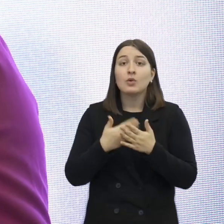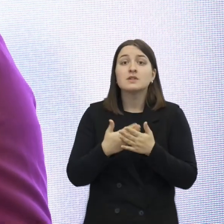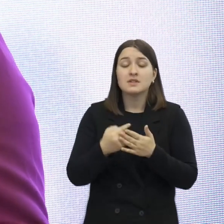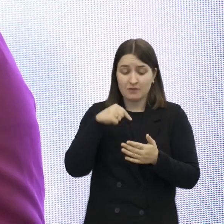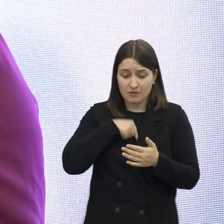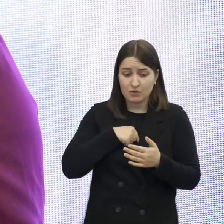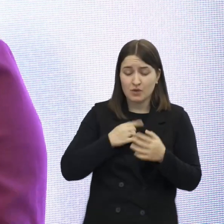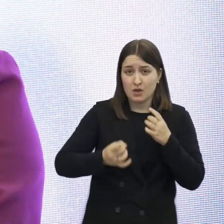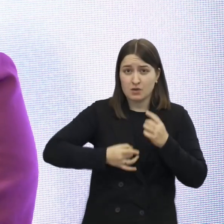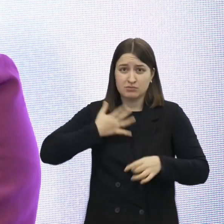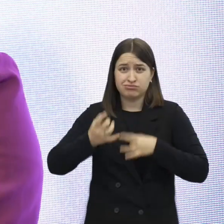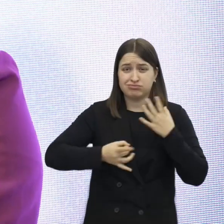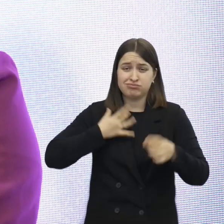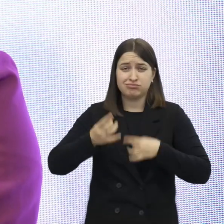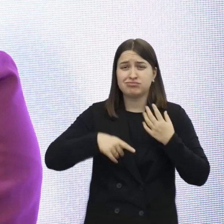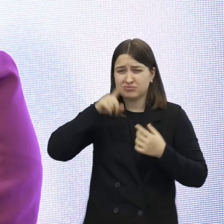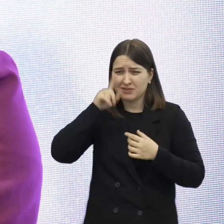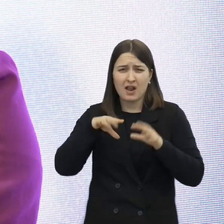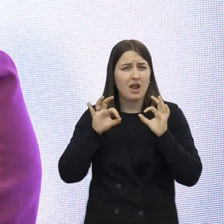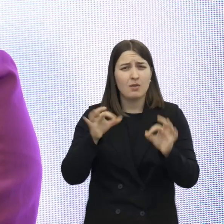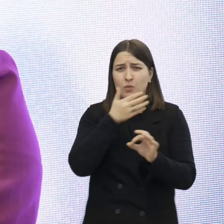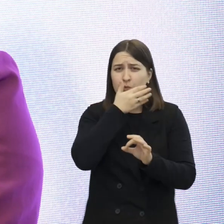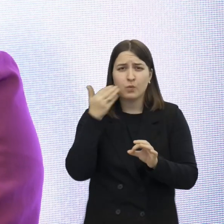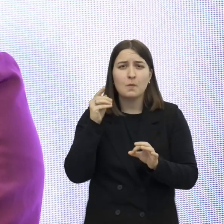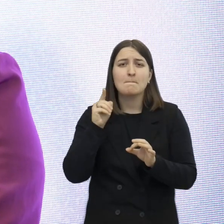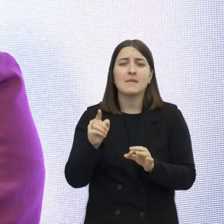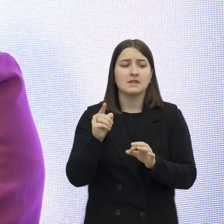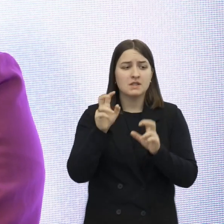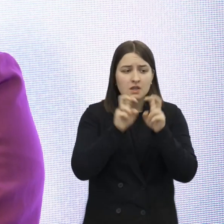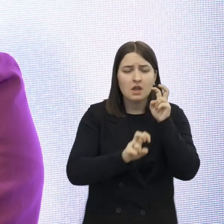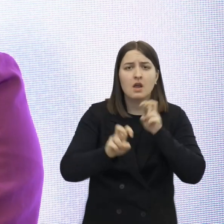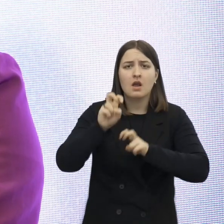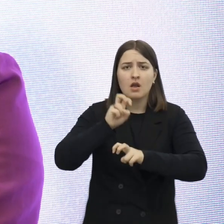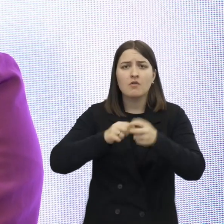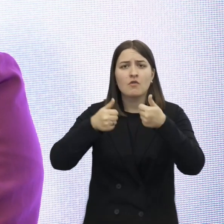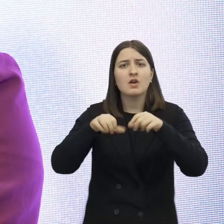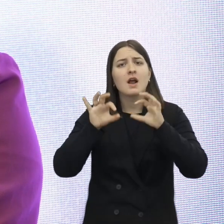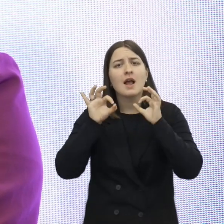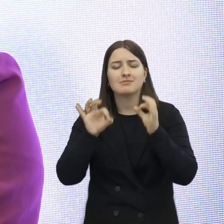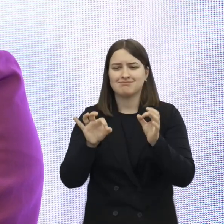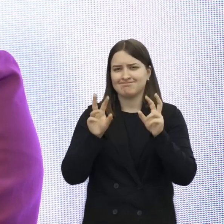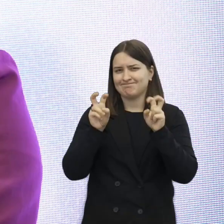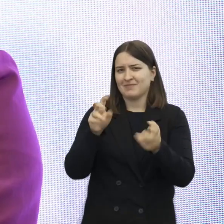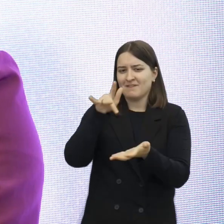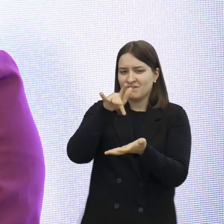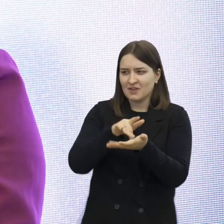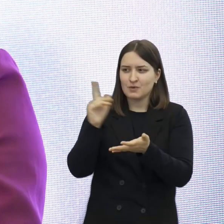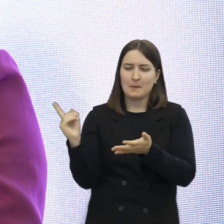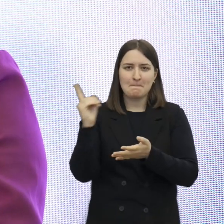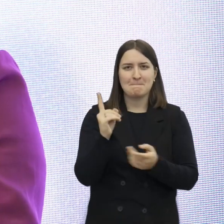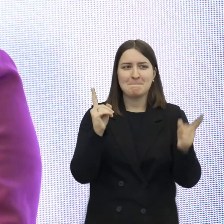girdi, kokią neteisybę šneka, bet atrasti tas būdus, kur mes per vidurį galim susitikti ir kalbėtis, tam,